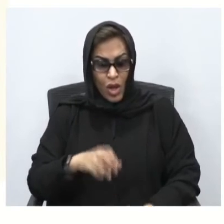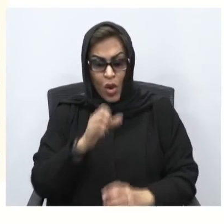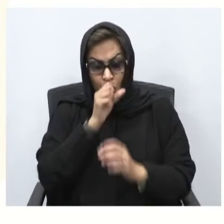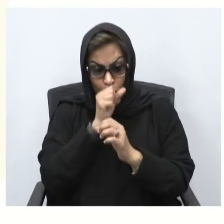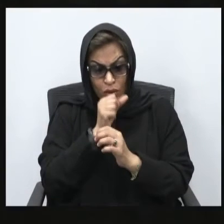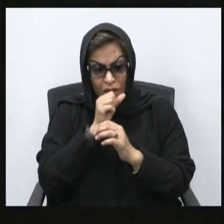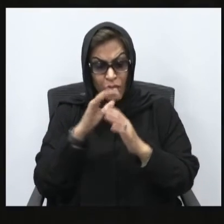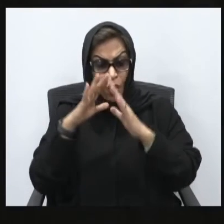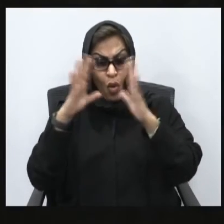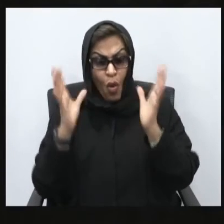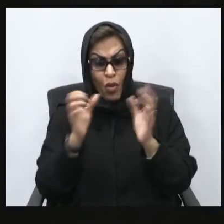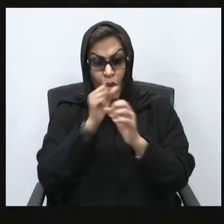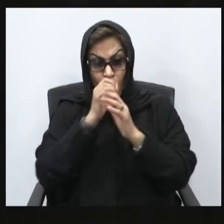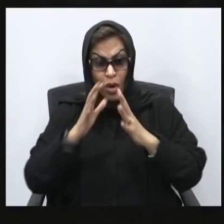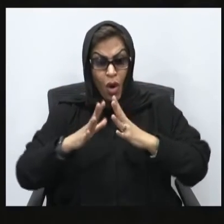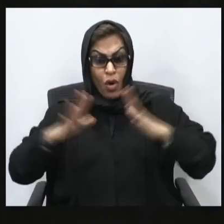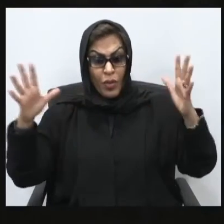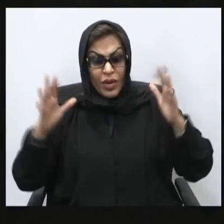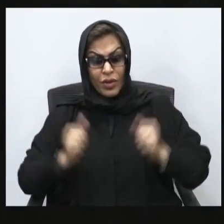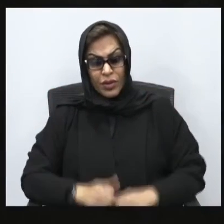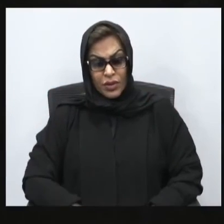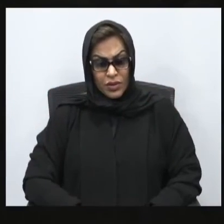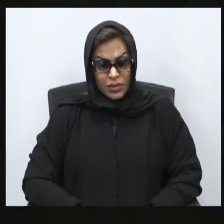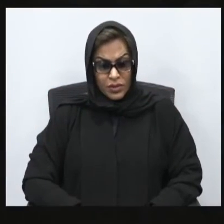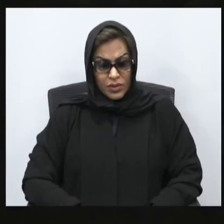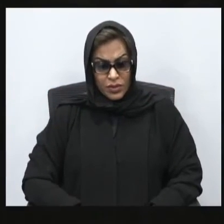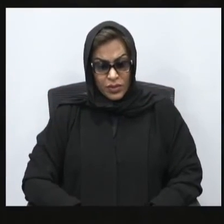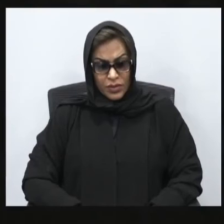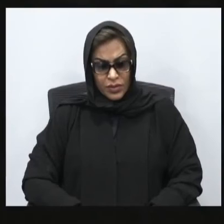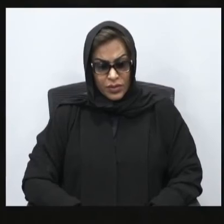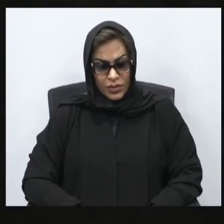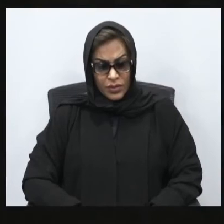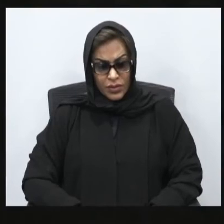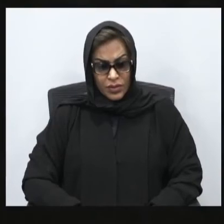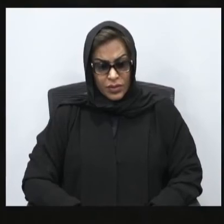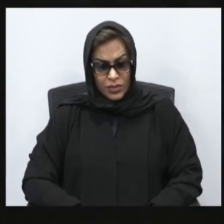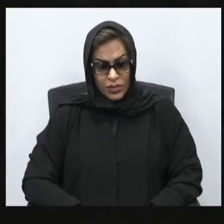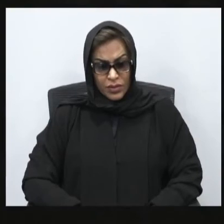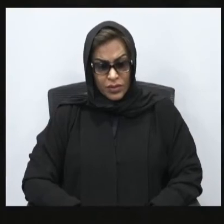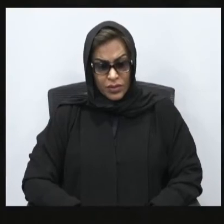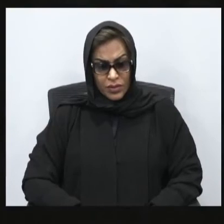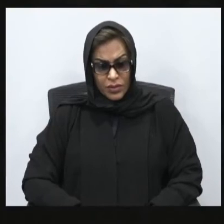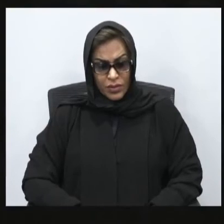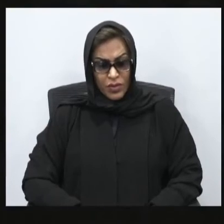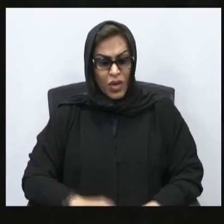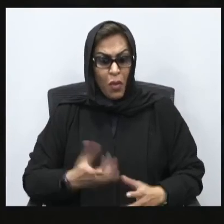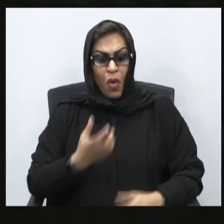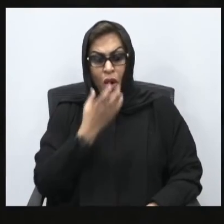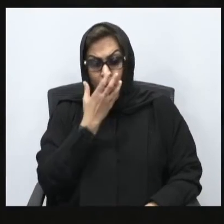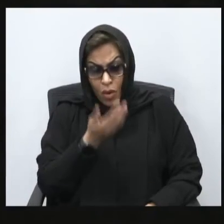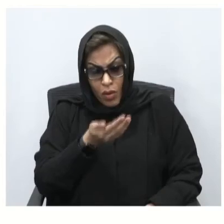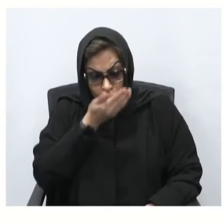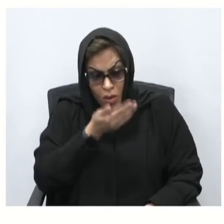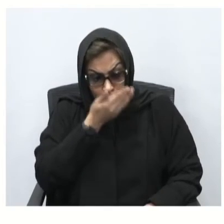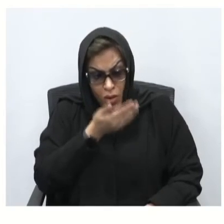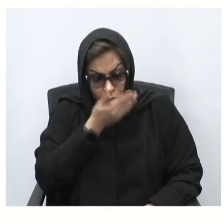الذي منفوخ باكبر شكل من الهواء الربو